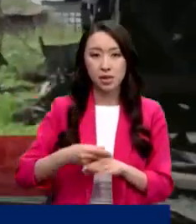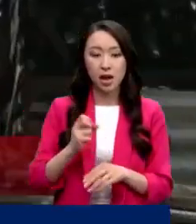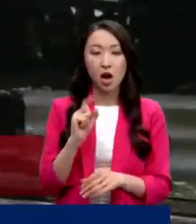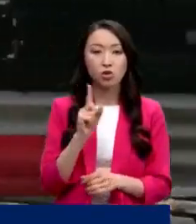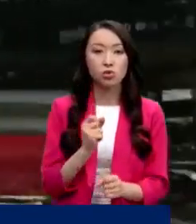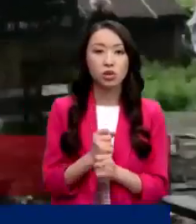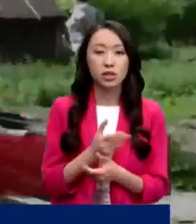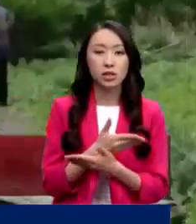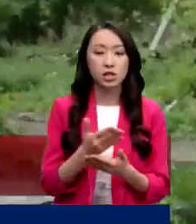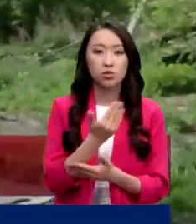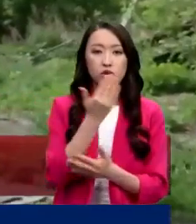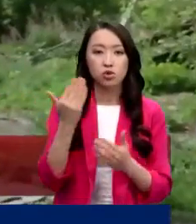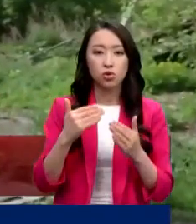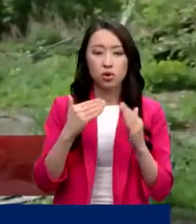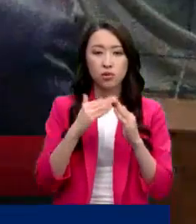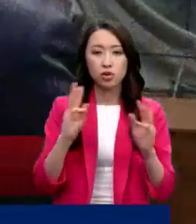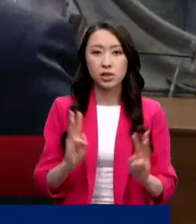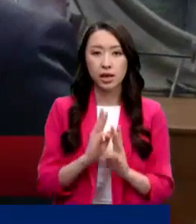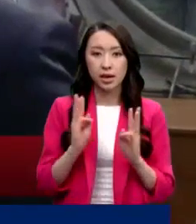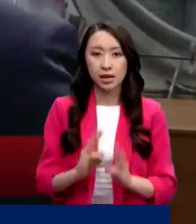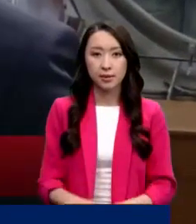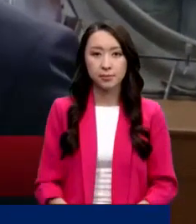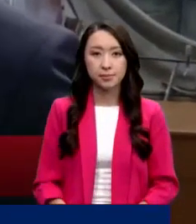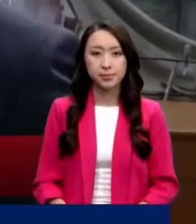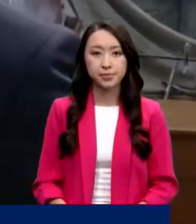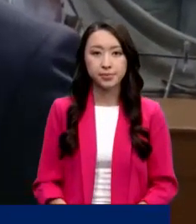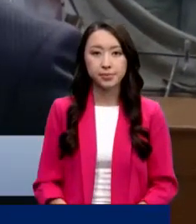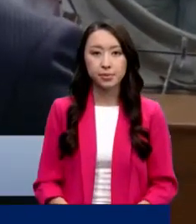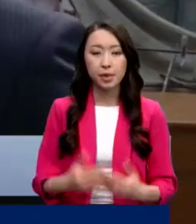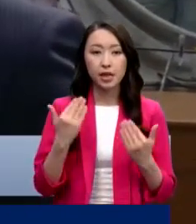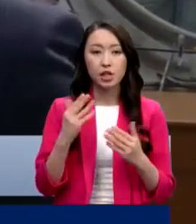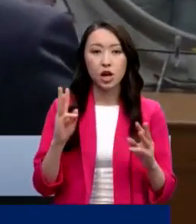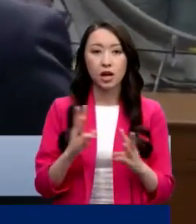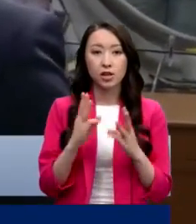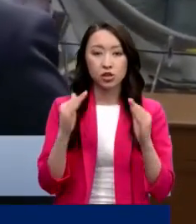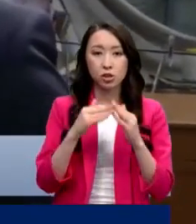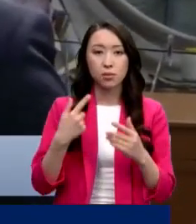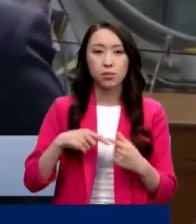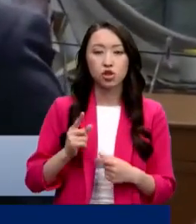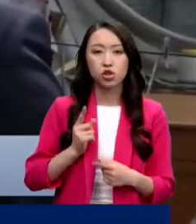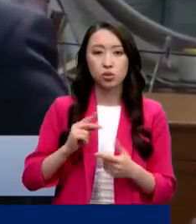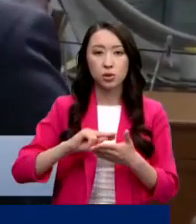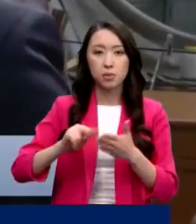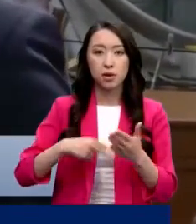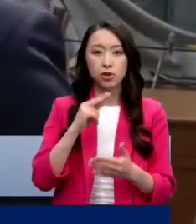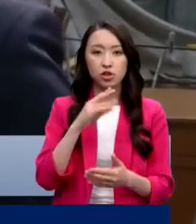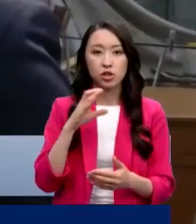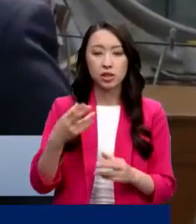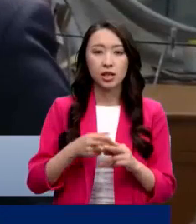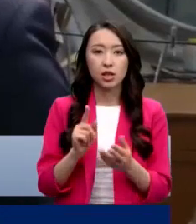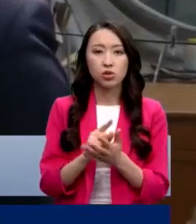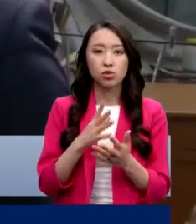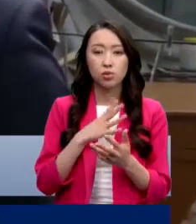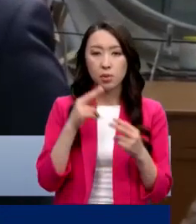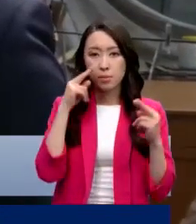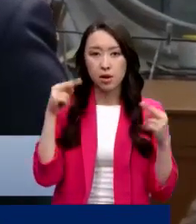что делать тем, чье имущество сгорело? Сейчас на данный момент за сгоревшие дома мы ждем справку с ЧС. То есть это должно быть